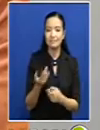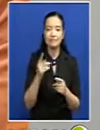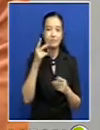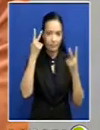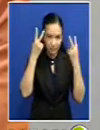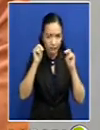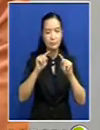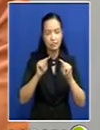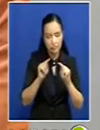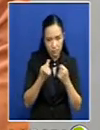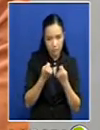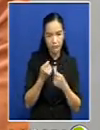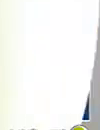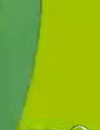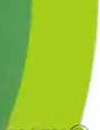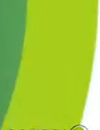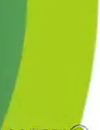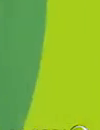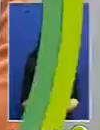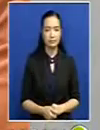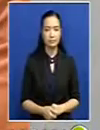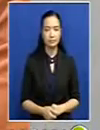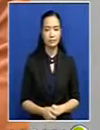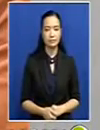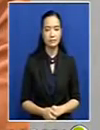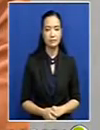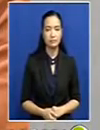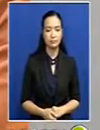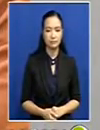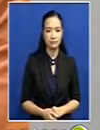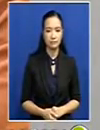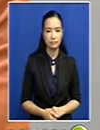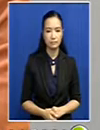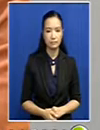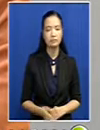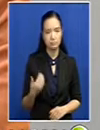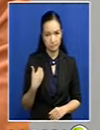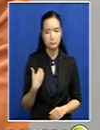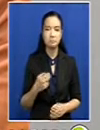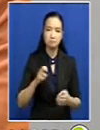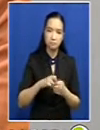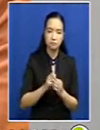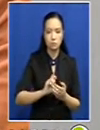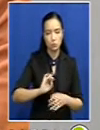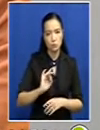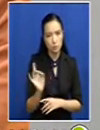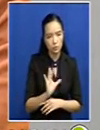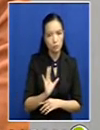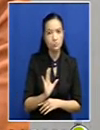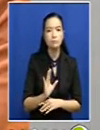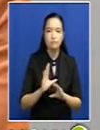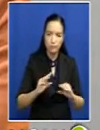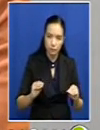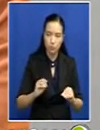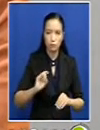บจากปากของนายกกันหน่อยครับ มันมีขึ้นมีลงของมันเพราะว่าสถานการณ์มันมีขึ้นมีลงของมันเมื่อตามช่วงระยะเวลาที่